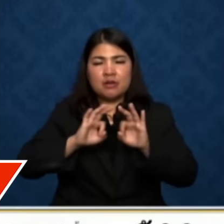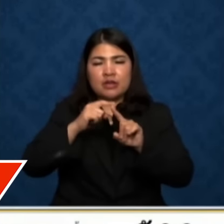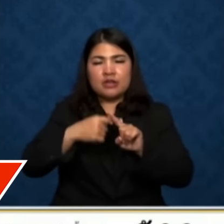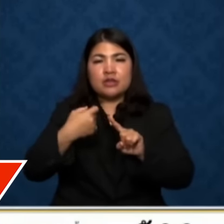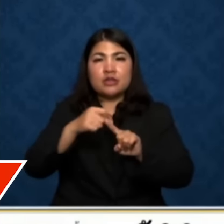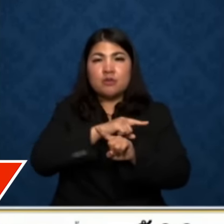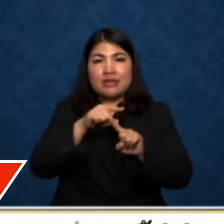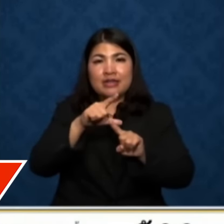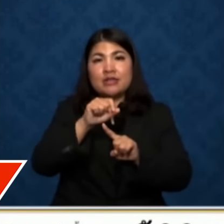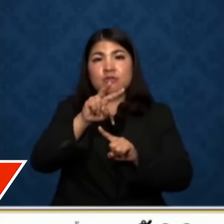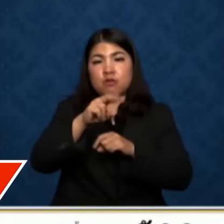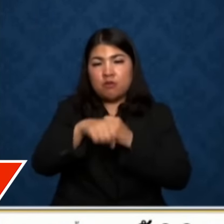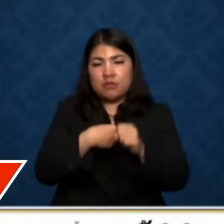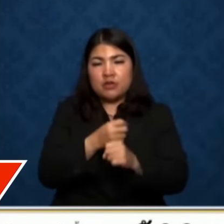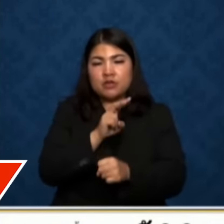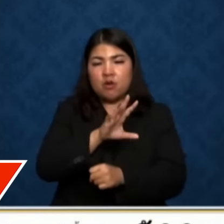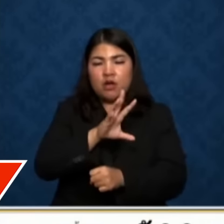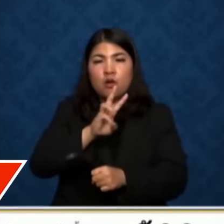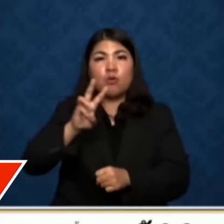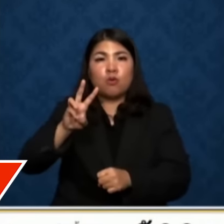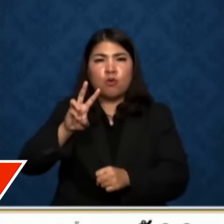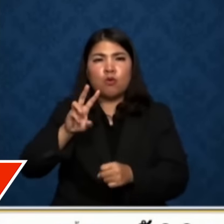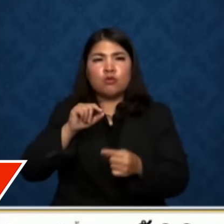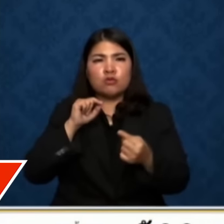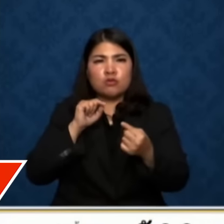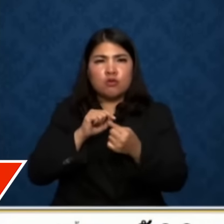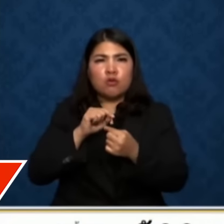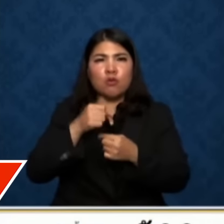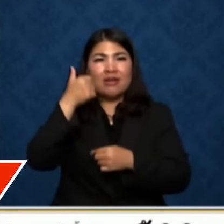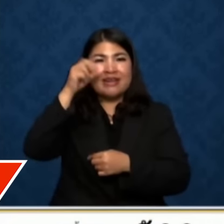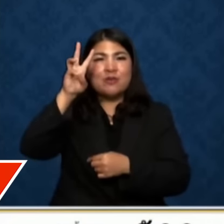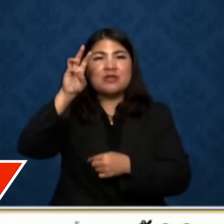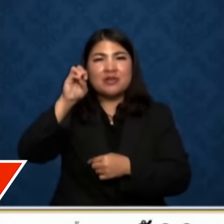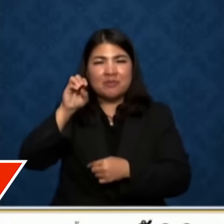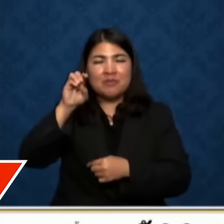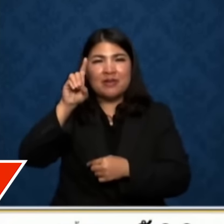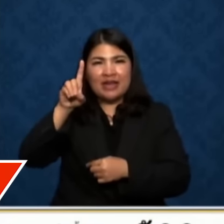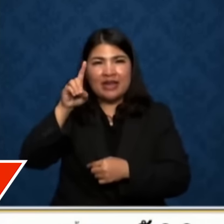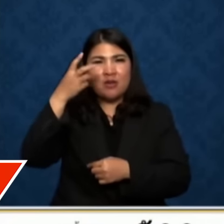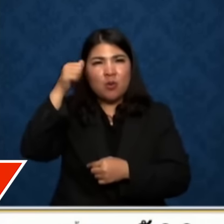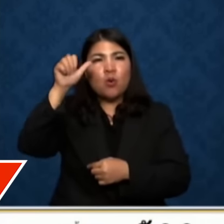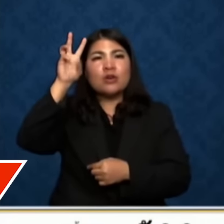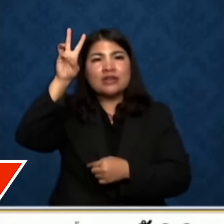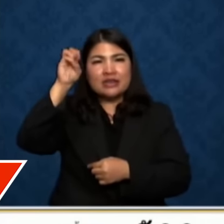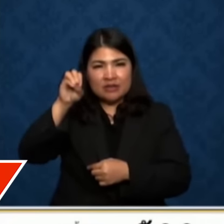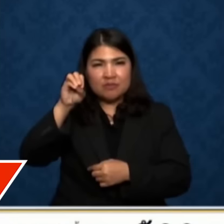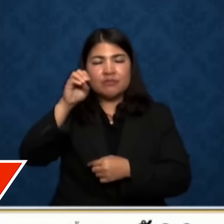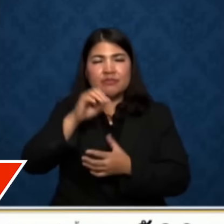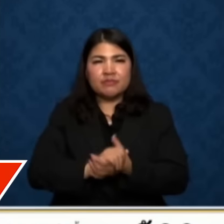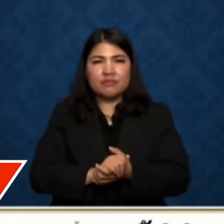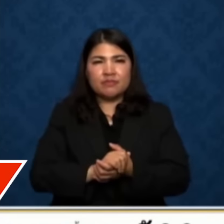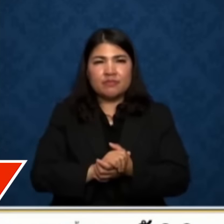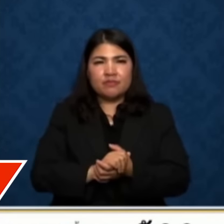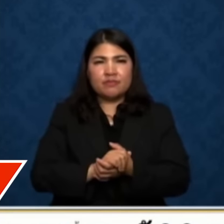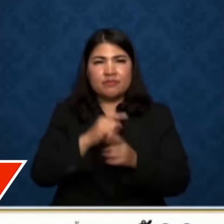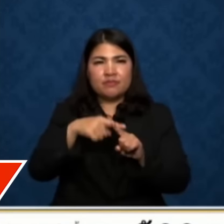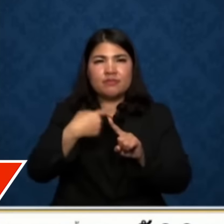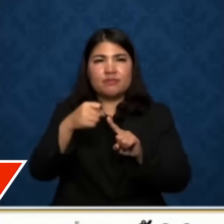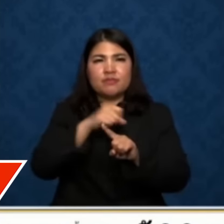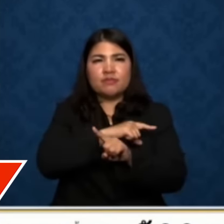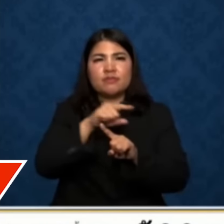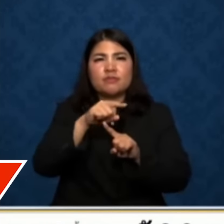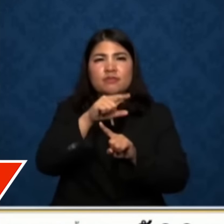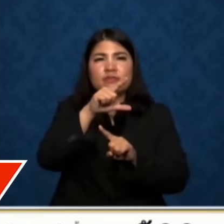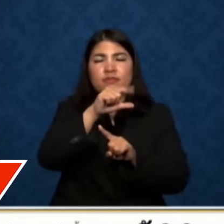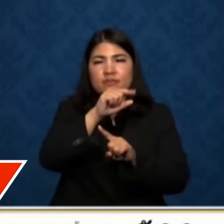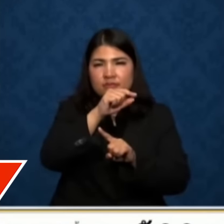คม2566นะครับก็คือวันที่61มีการแถลงครบ60วันวันที่21ตุลาแล้วก็ผ่าตัดวันที่